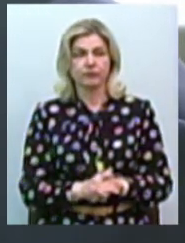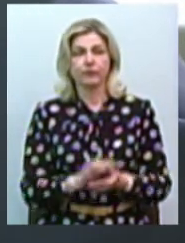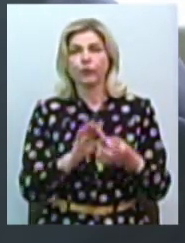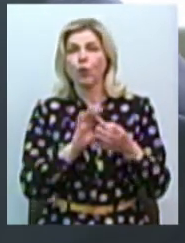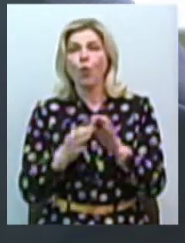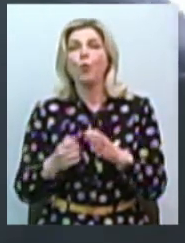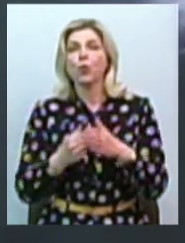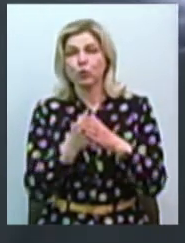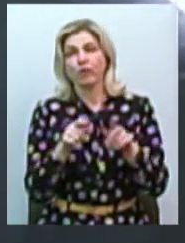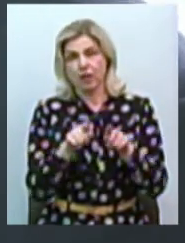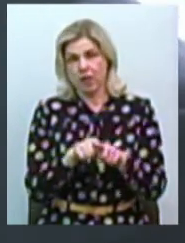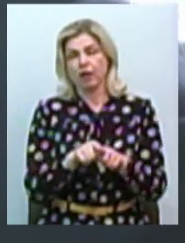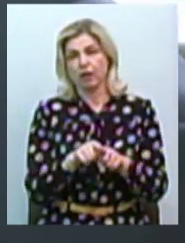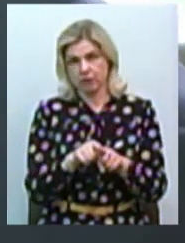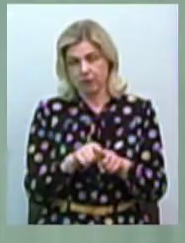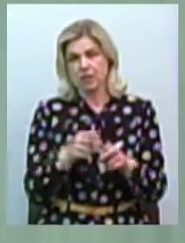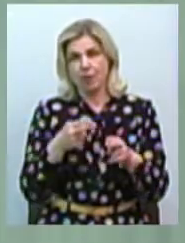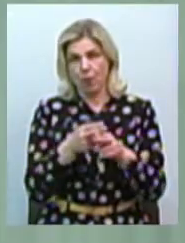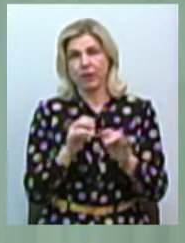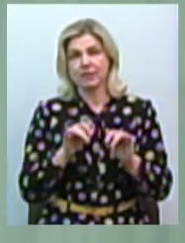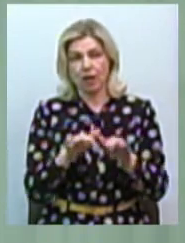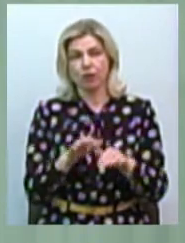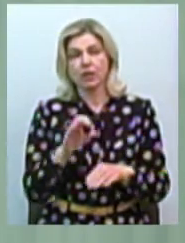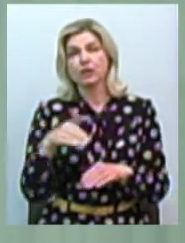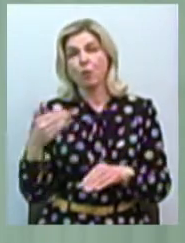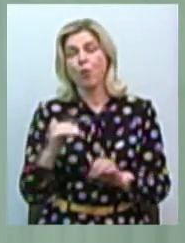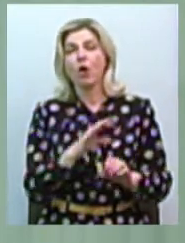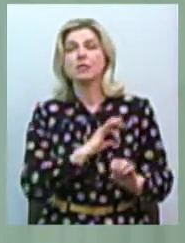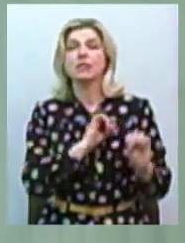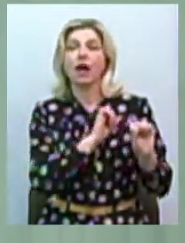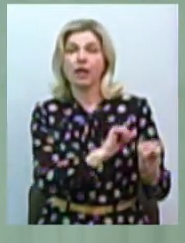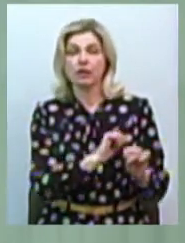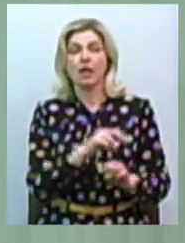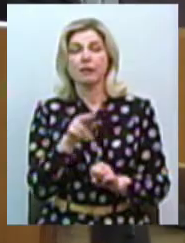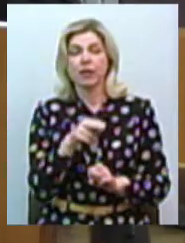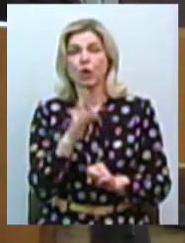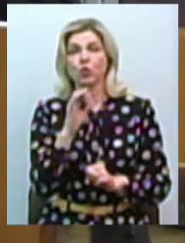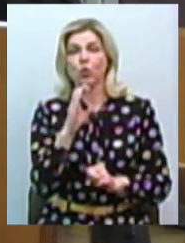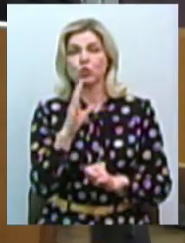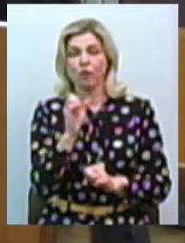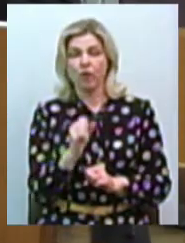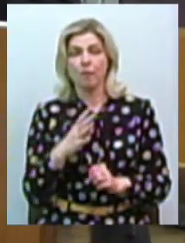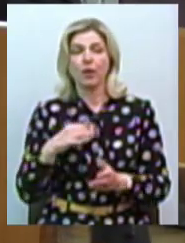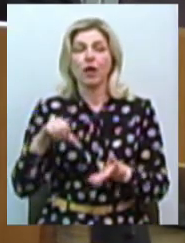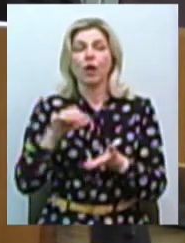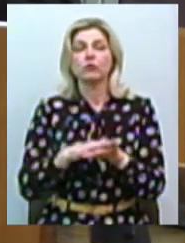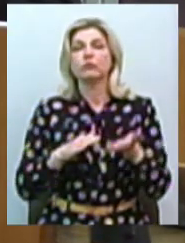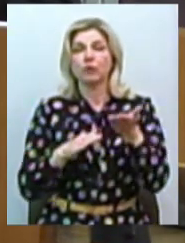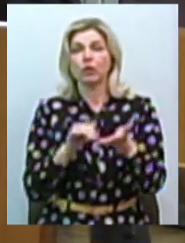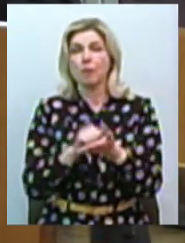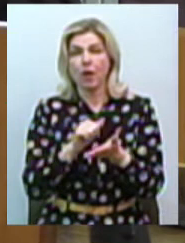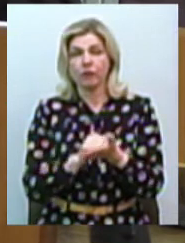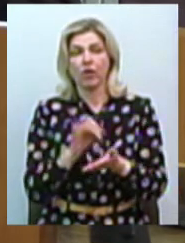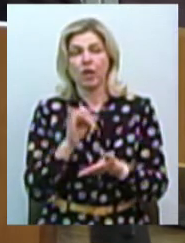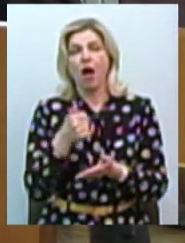обґрунтовують саме такий запобіжний захід. З боку захисту підозрюваного Дмитра Носова до справи додали матеріали, серед яких